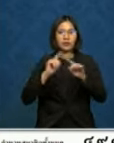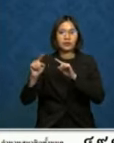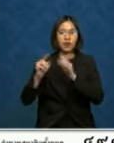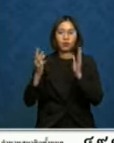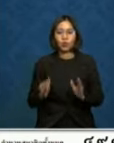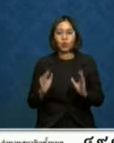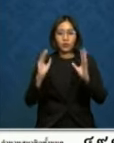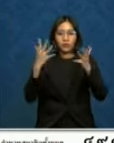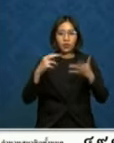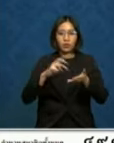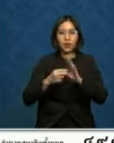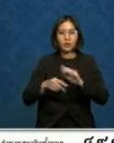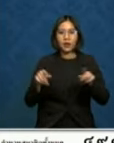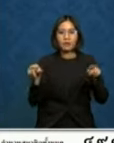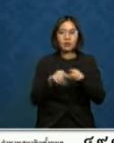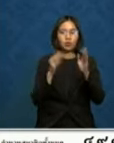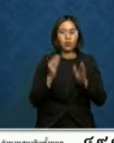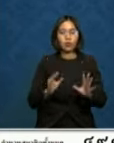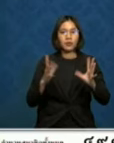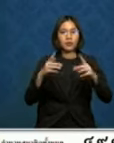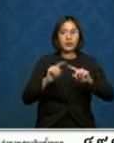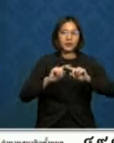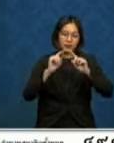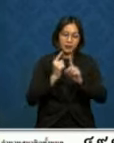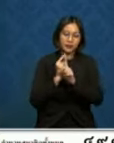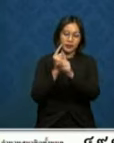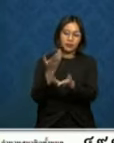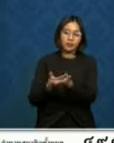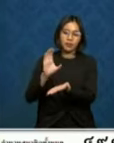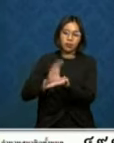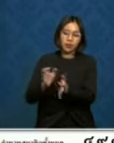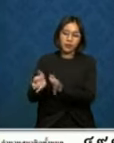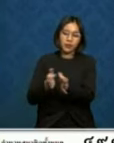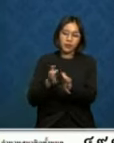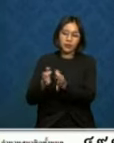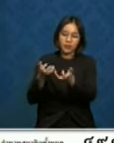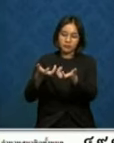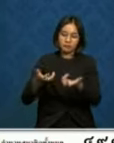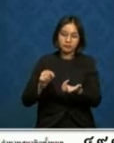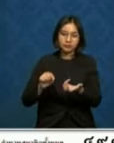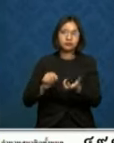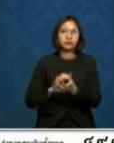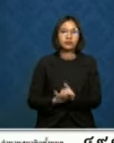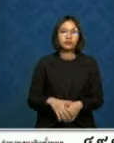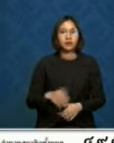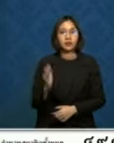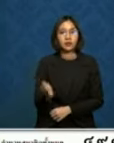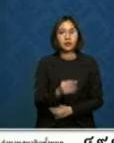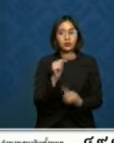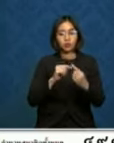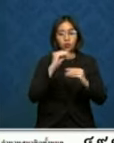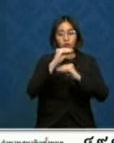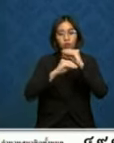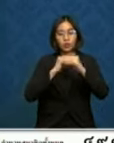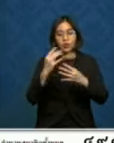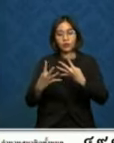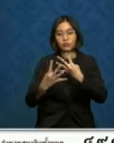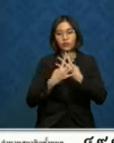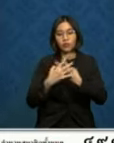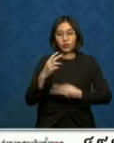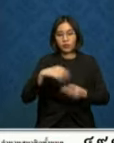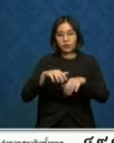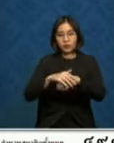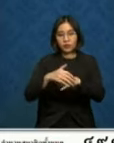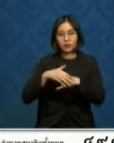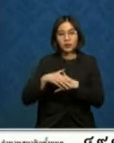ษย์หรือถูกปฏิบัติเยี่ยงมนุษย์ตามงบประมาณที่ได้แจกแจงไปค่ะท่านประธานขอสไลด์ที่3ค่ะภายใต้โครงการผู้ต้องขังได้รับการควบคุม